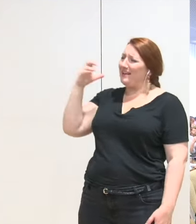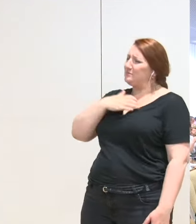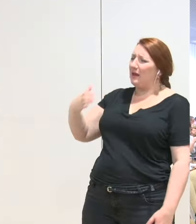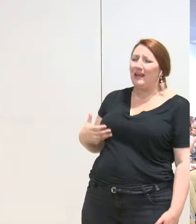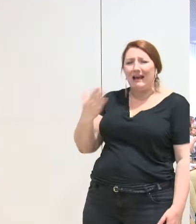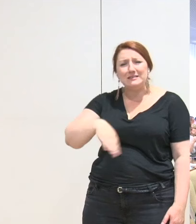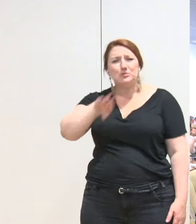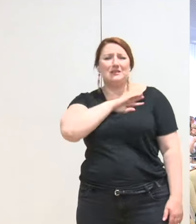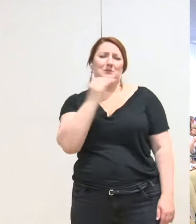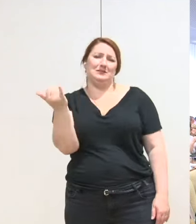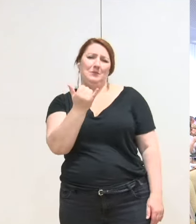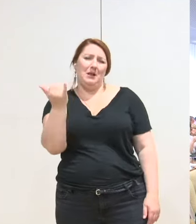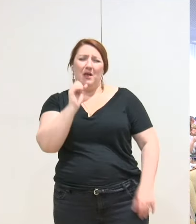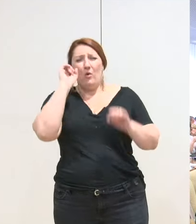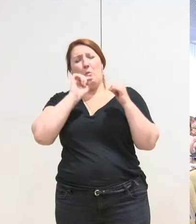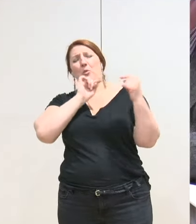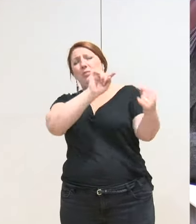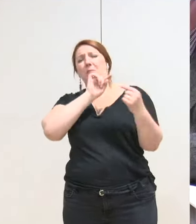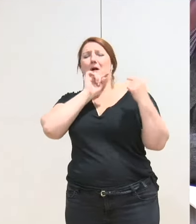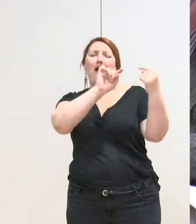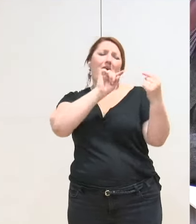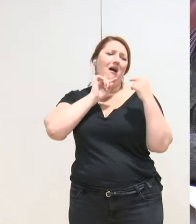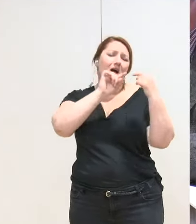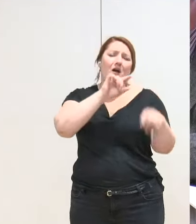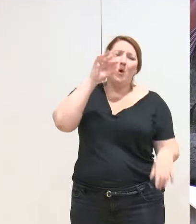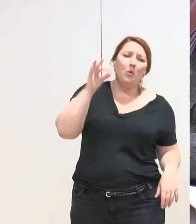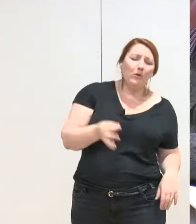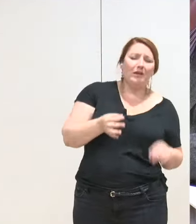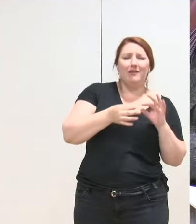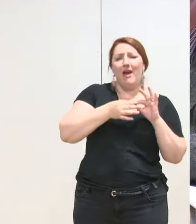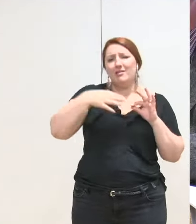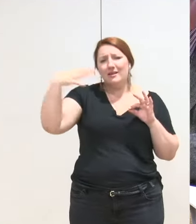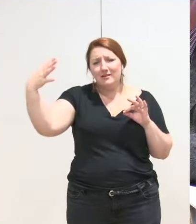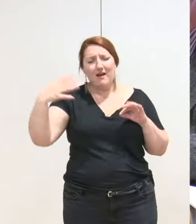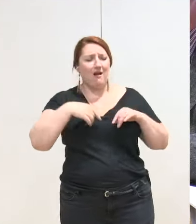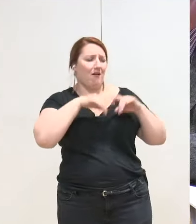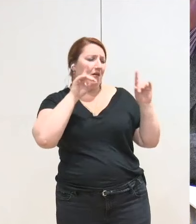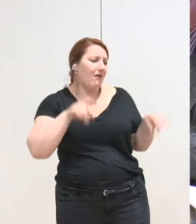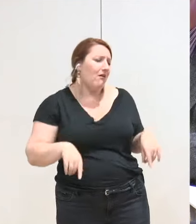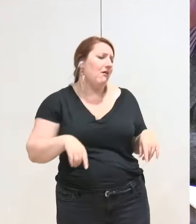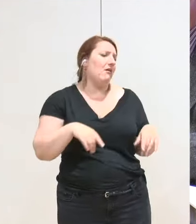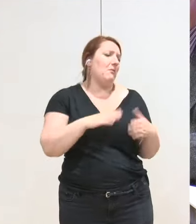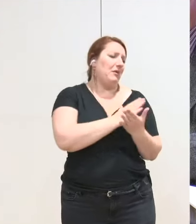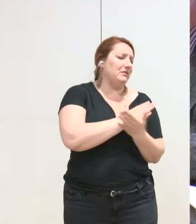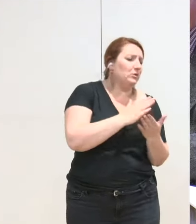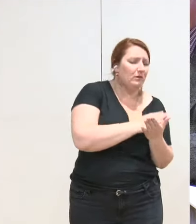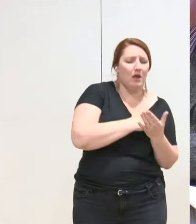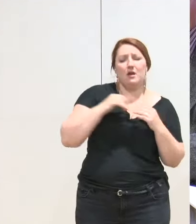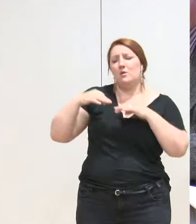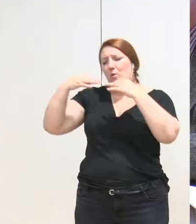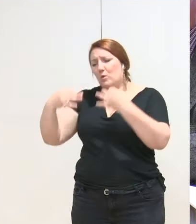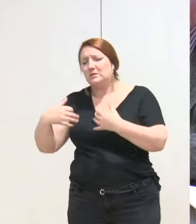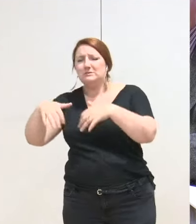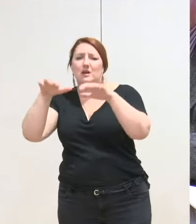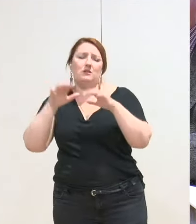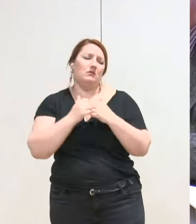pourrait discuter encore une fois à l'infini de l'écart entre le budget prévisionnel et compte administratif donc on le fera pas je